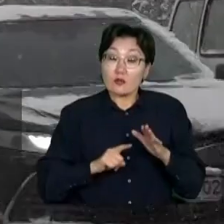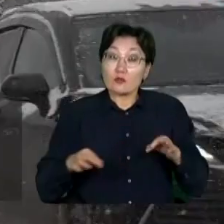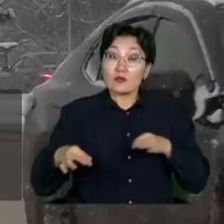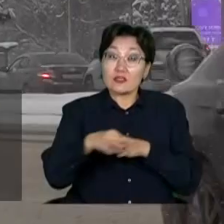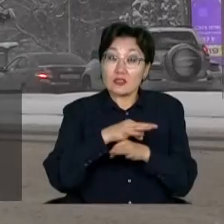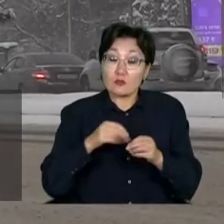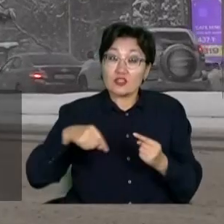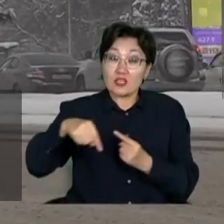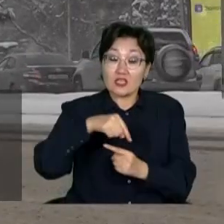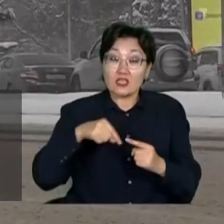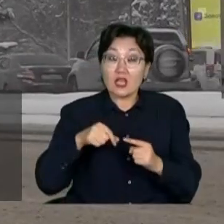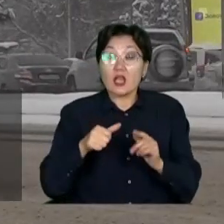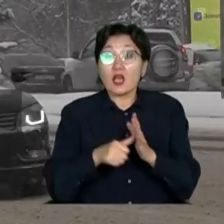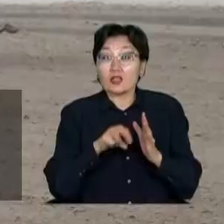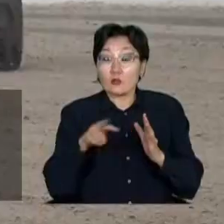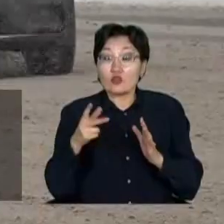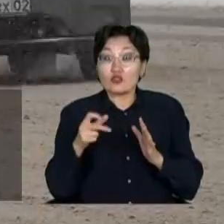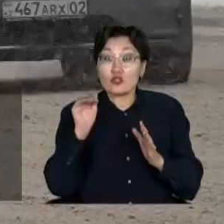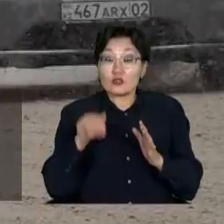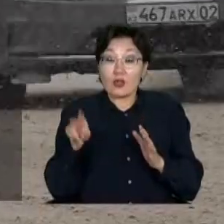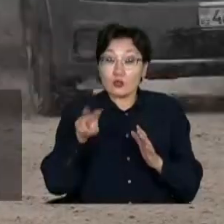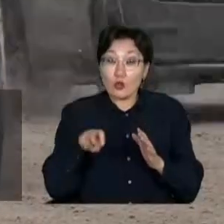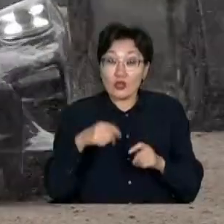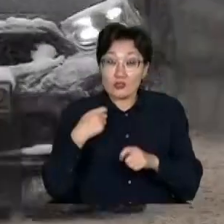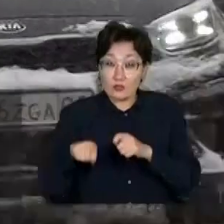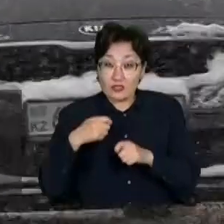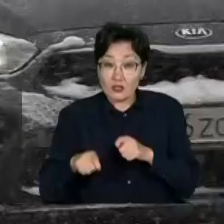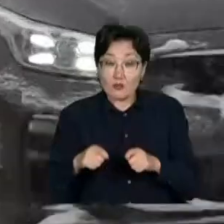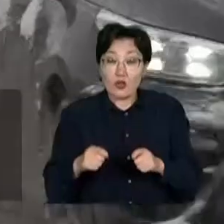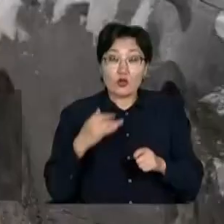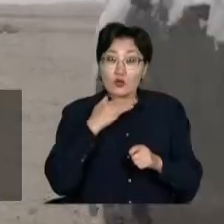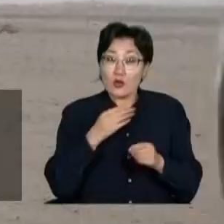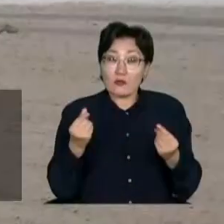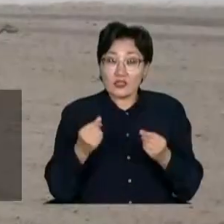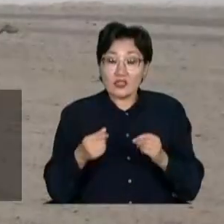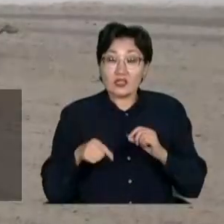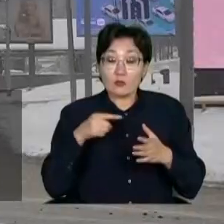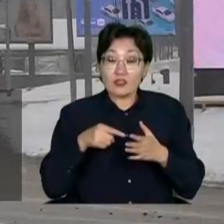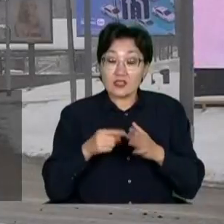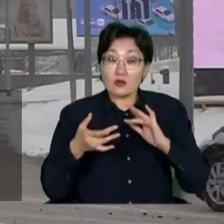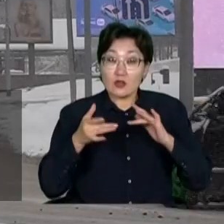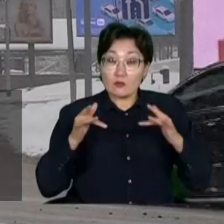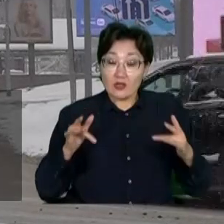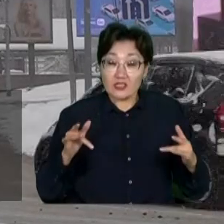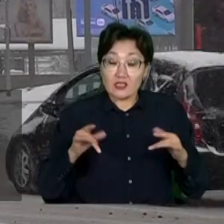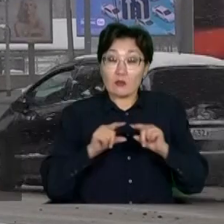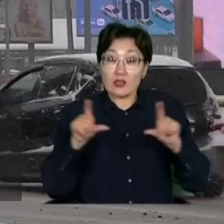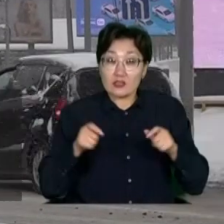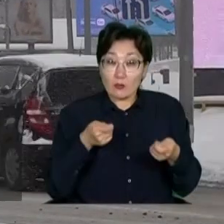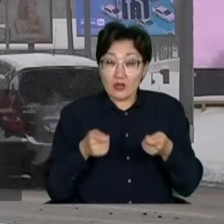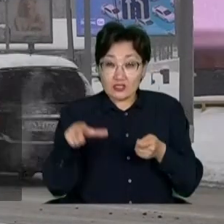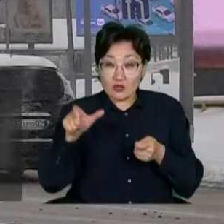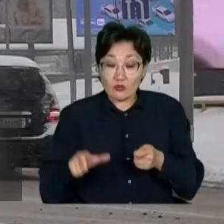инвесторлар 6 миллион 300 мың ақш долларын құйған. Бұл аса қомақты қаражат, дейді қалалық цифрландыру басқармасы басшысының орынбасары